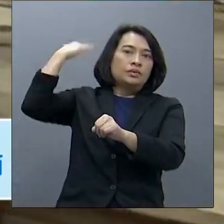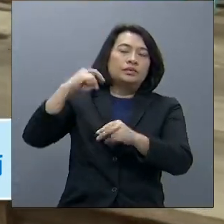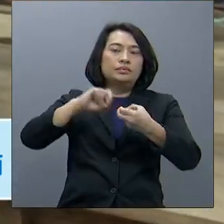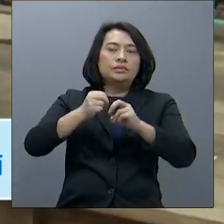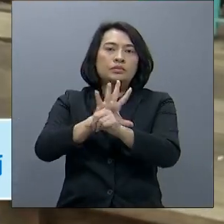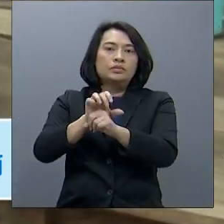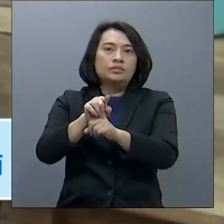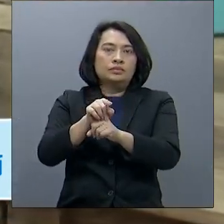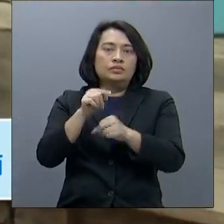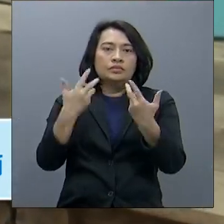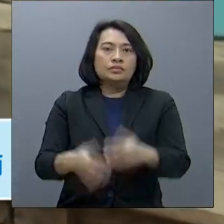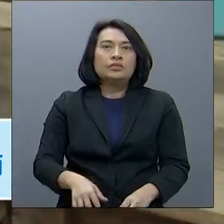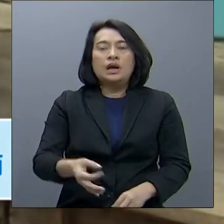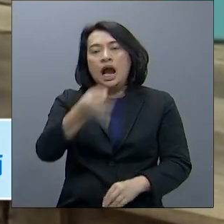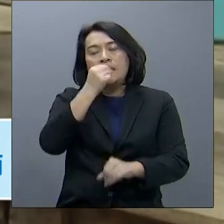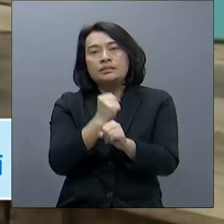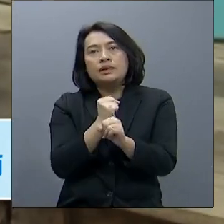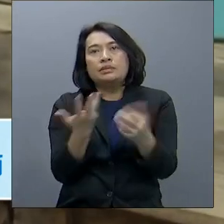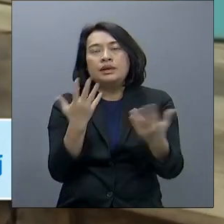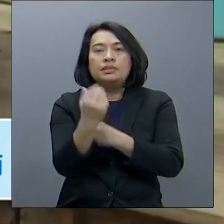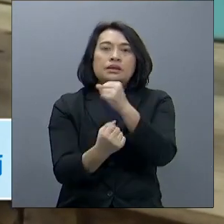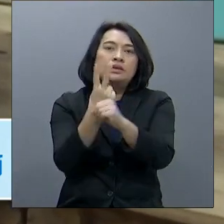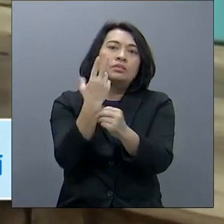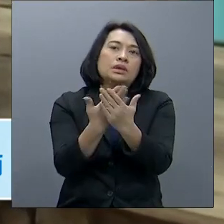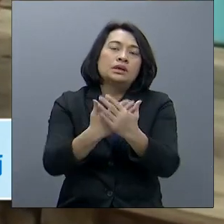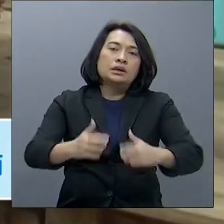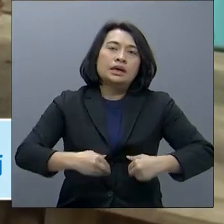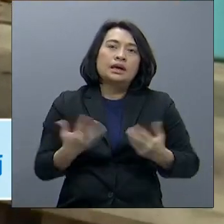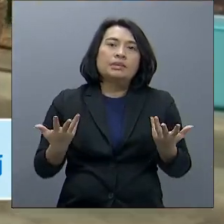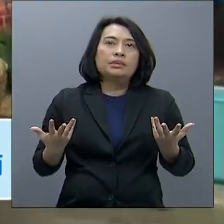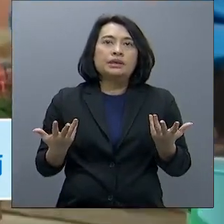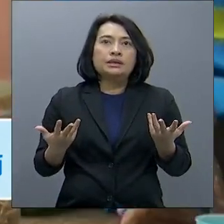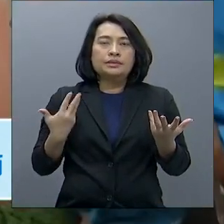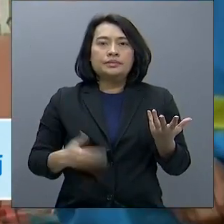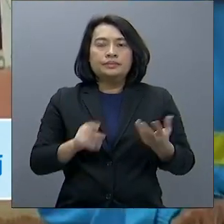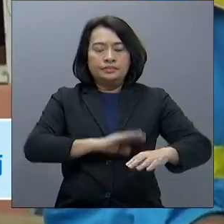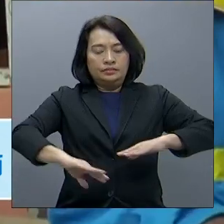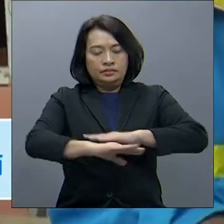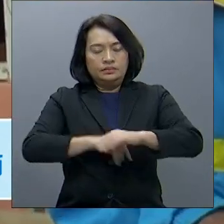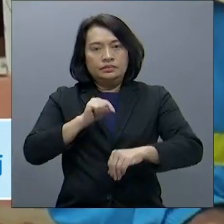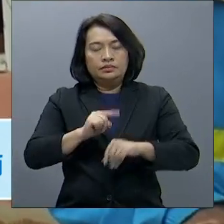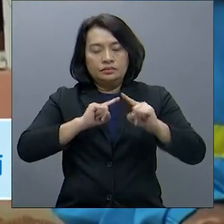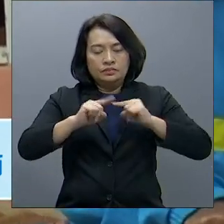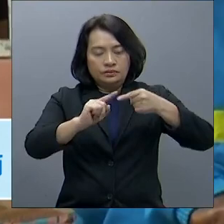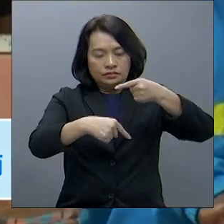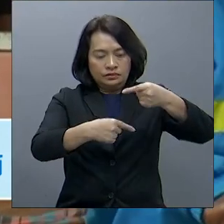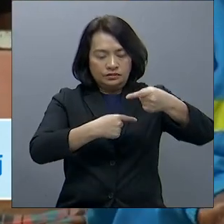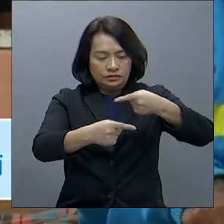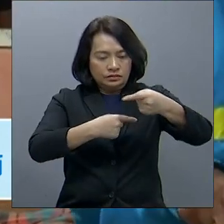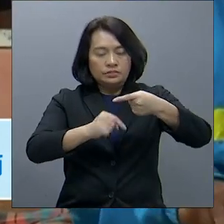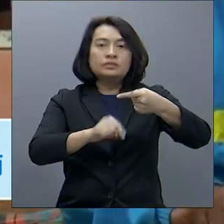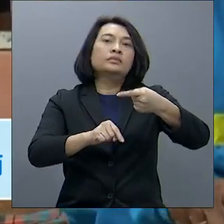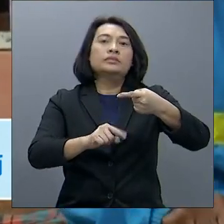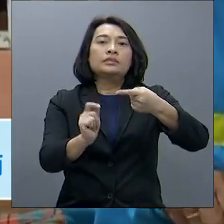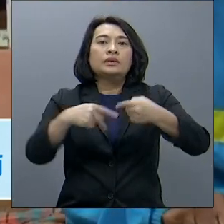ควิด-19 เธอตกงานมา2ปีแล้วขาดรายได้มาตลอดเธอก็ได้นำหลักฐานการแชทสนทนากับกลุ่มผู้ก่อเหตุผ่านทางแอปพลิเ